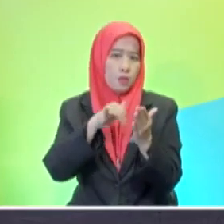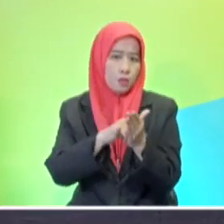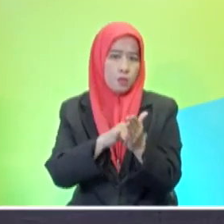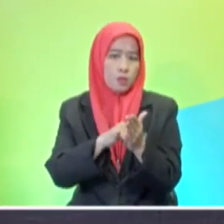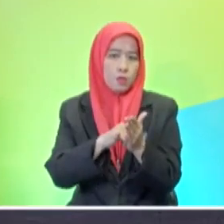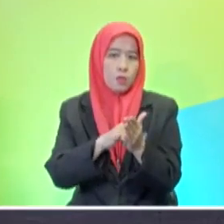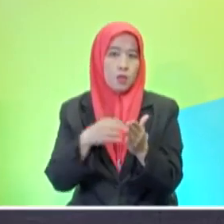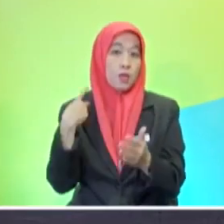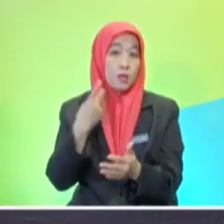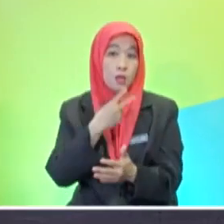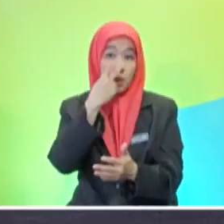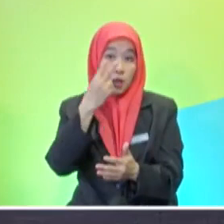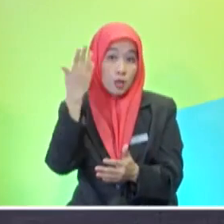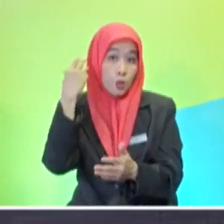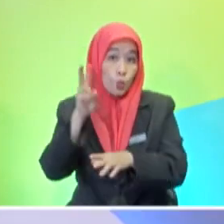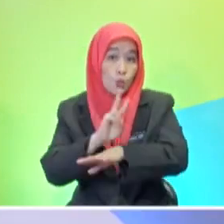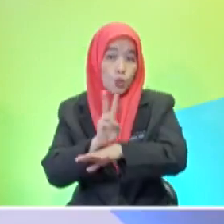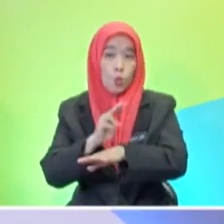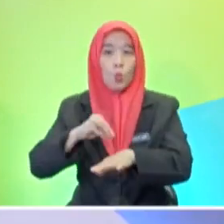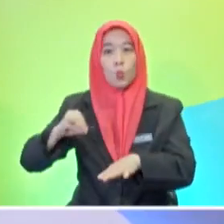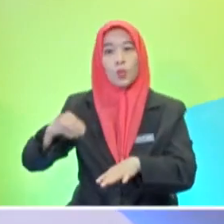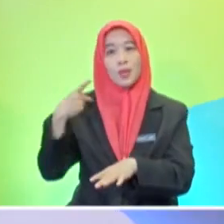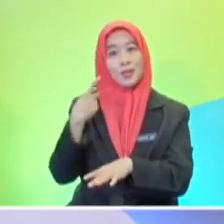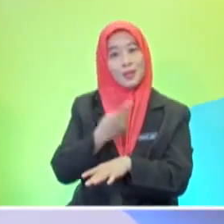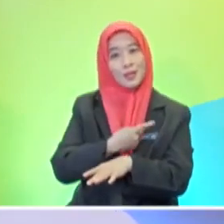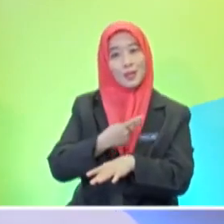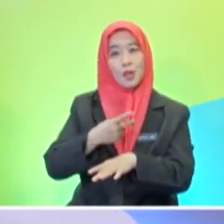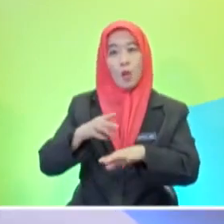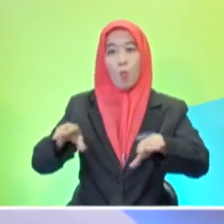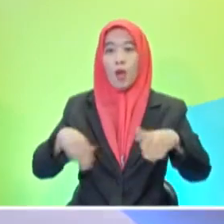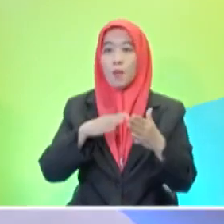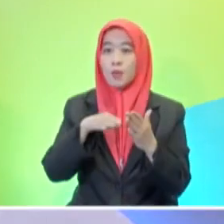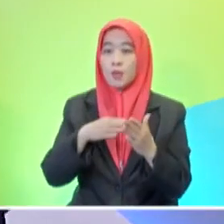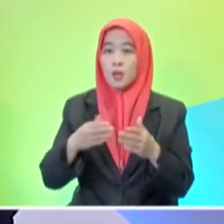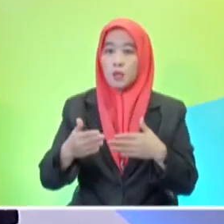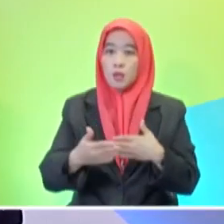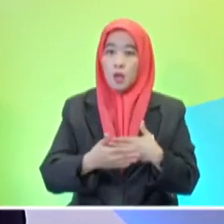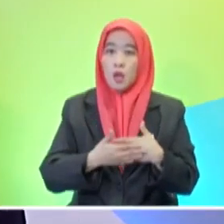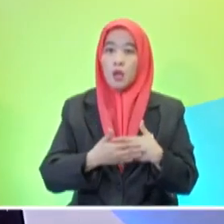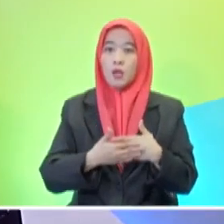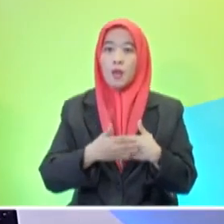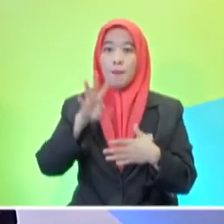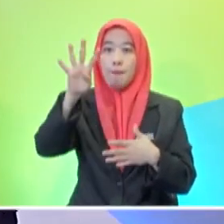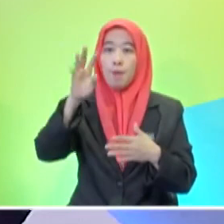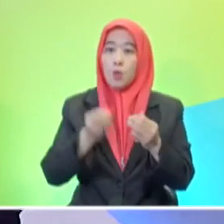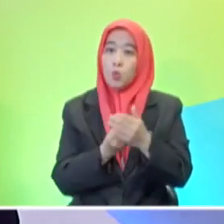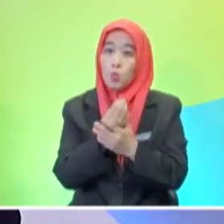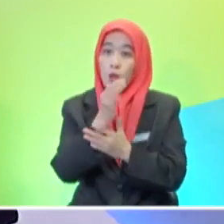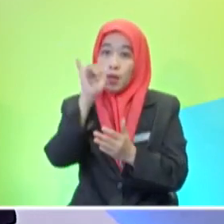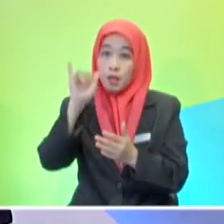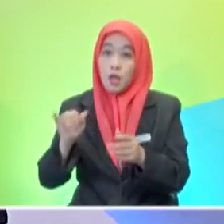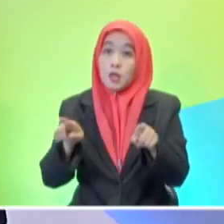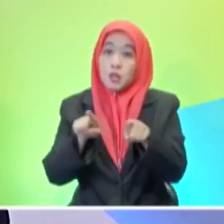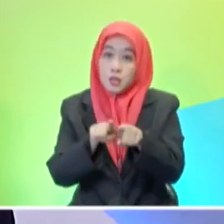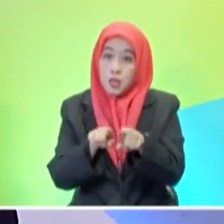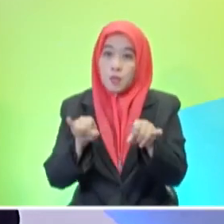Kalau kita lihat dalam video tadi tu, murid kita telah melakukan penyiasatan terhadap empat tumbuhan yang sama jenis,